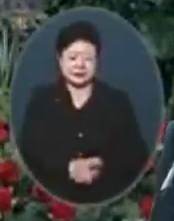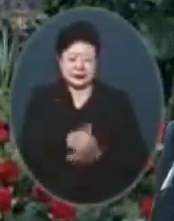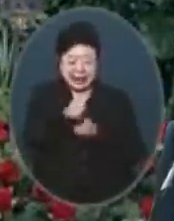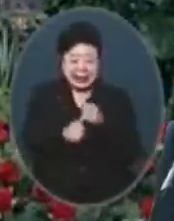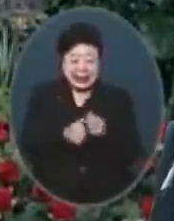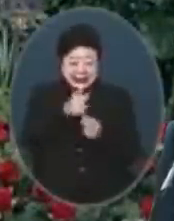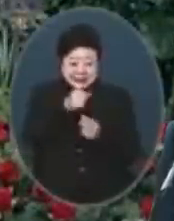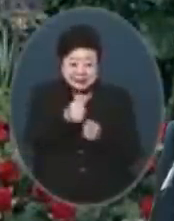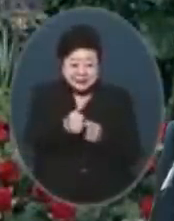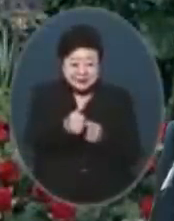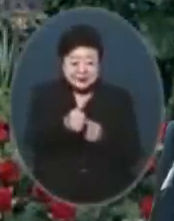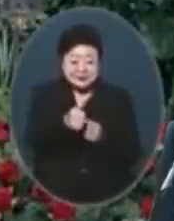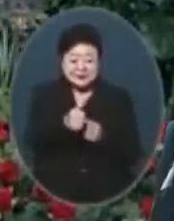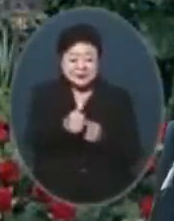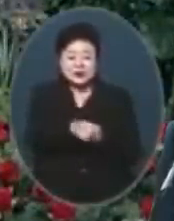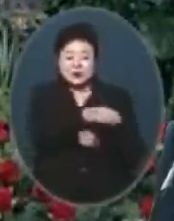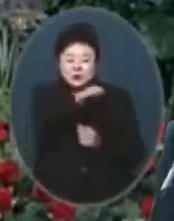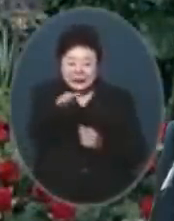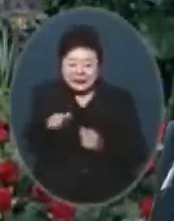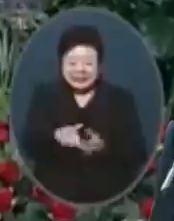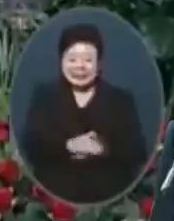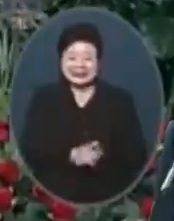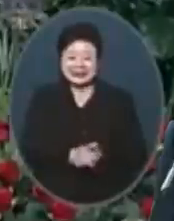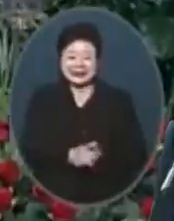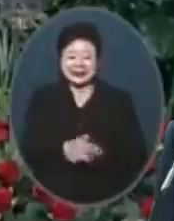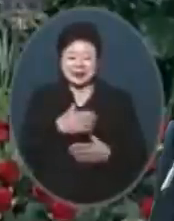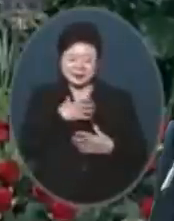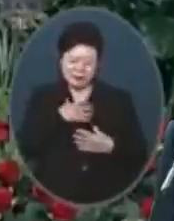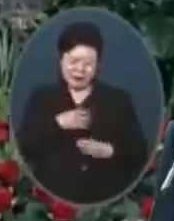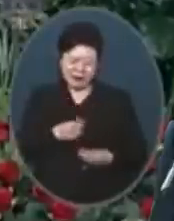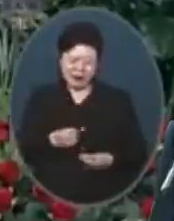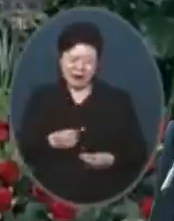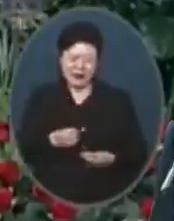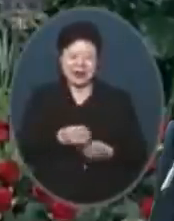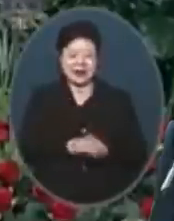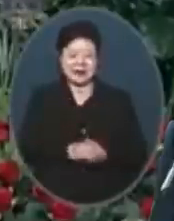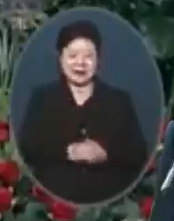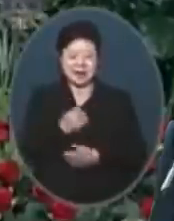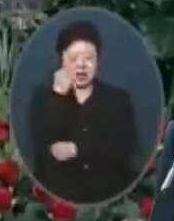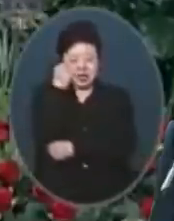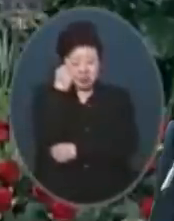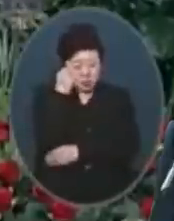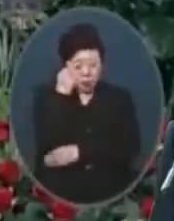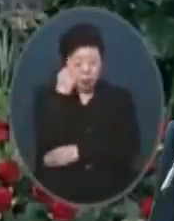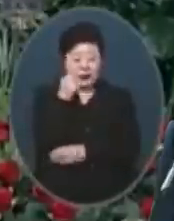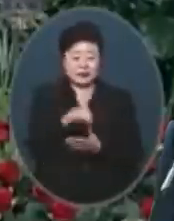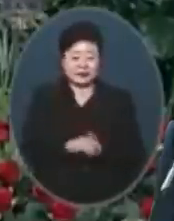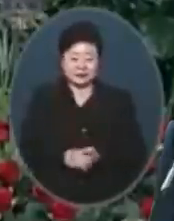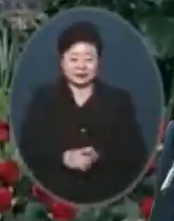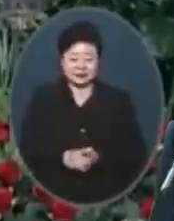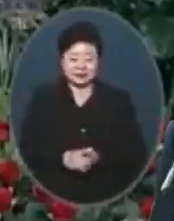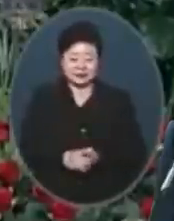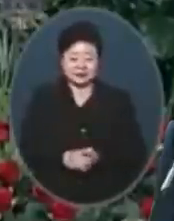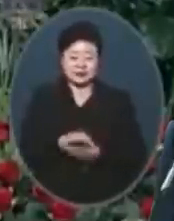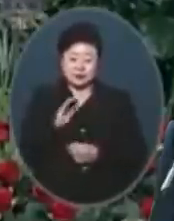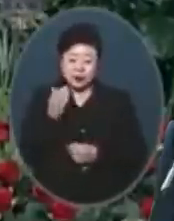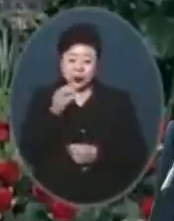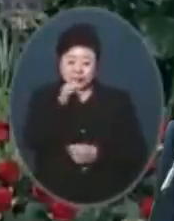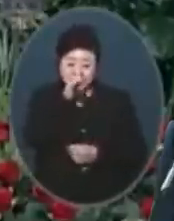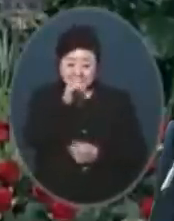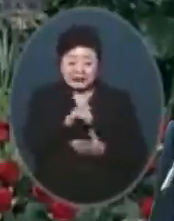하나님은 우리 평안의 근본 원천이 되는